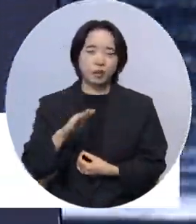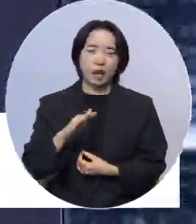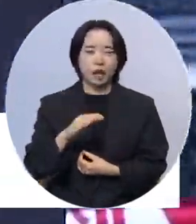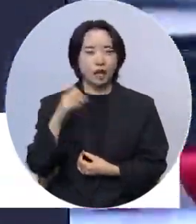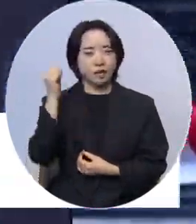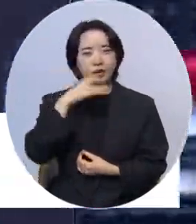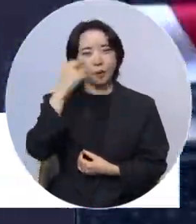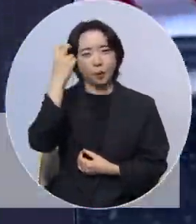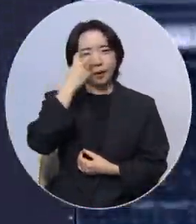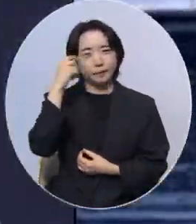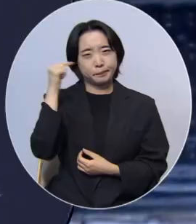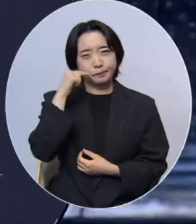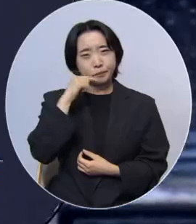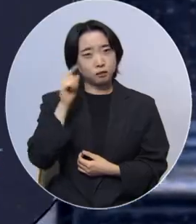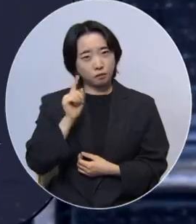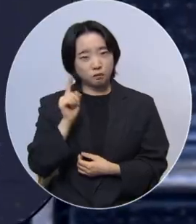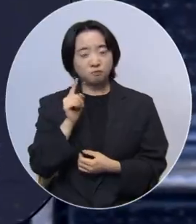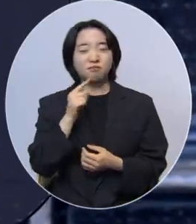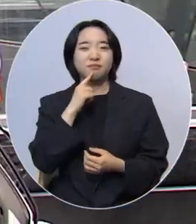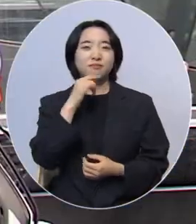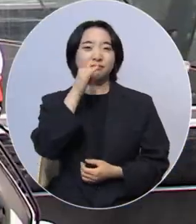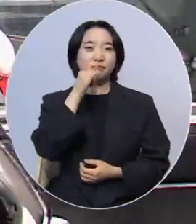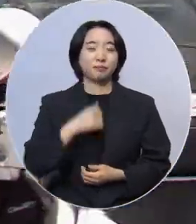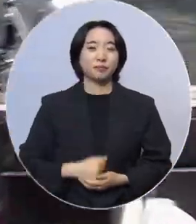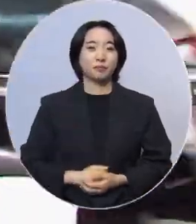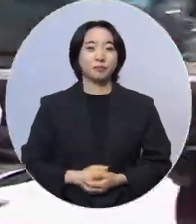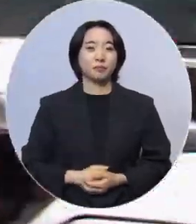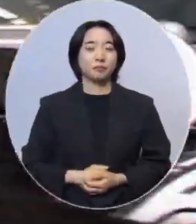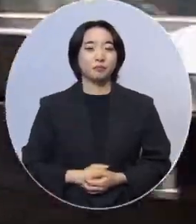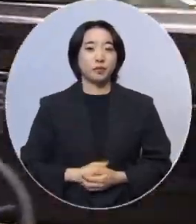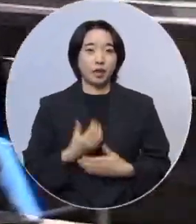강화해야 한다는 목소리도 있습니다. 시민 안전을